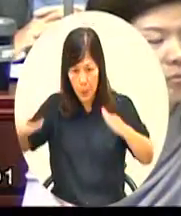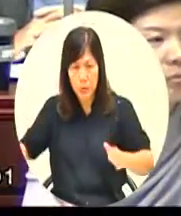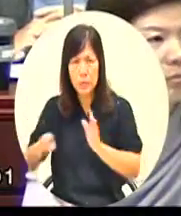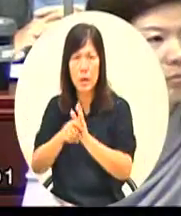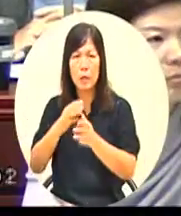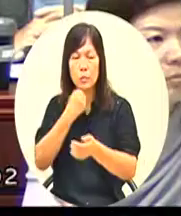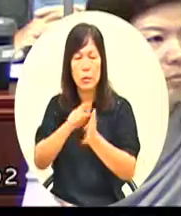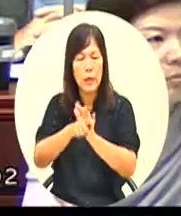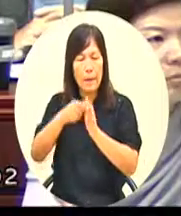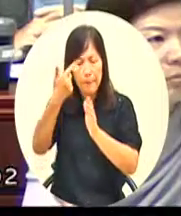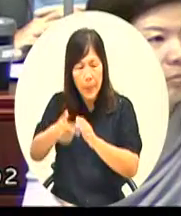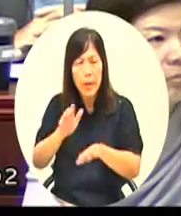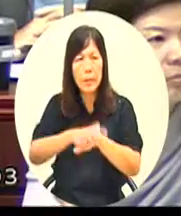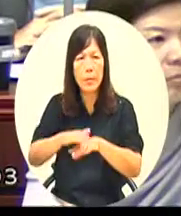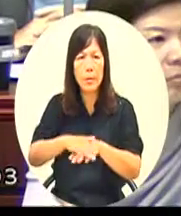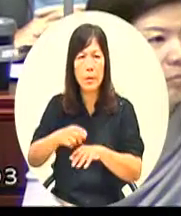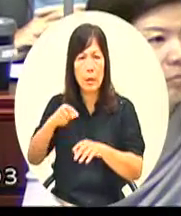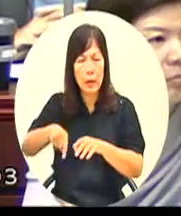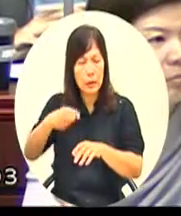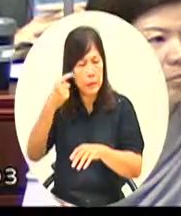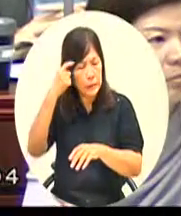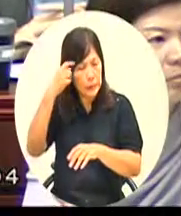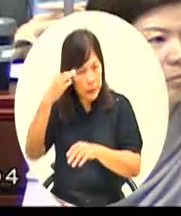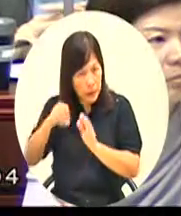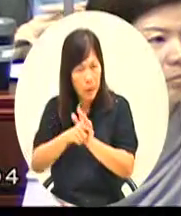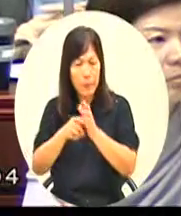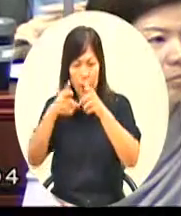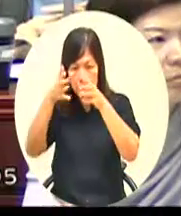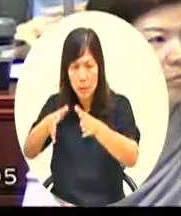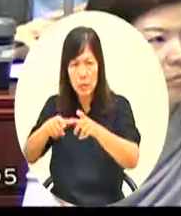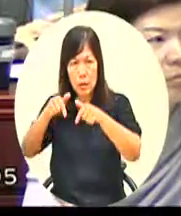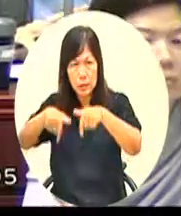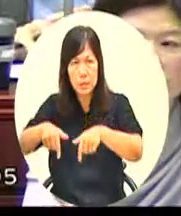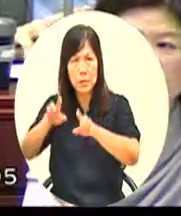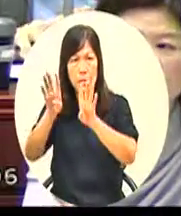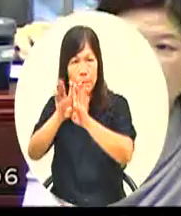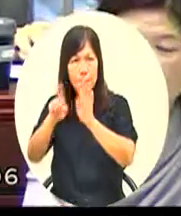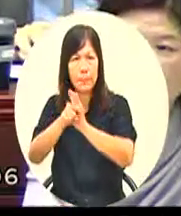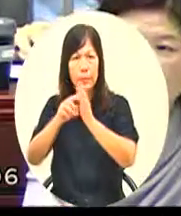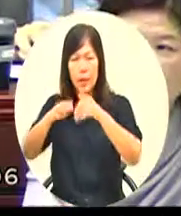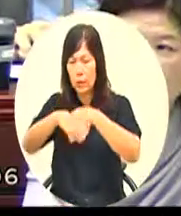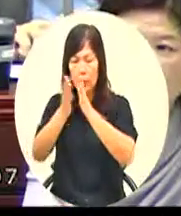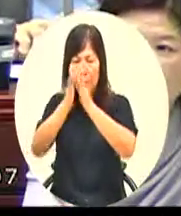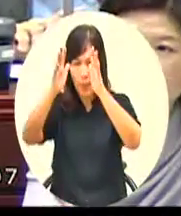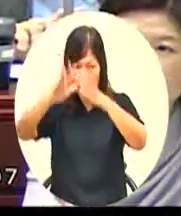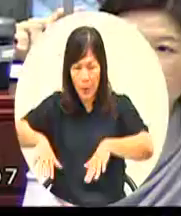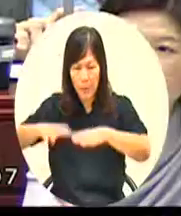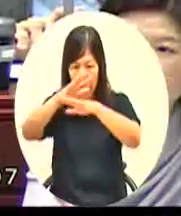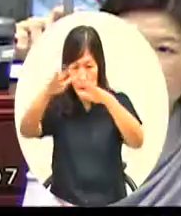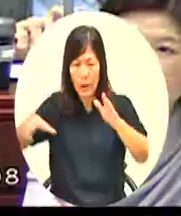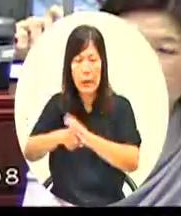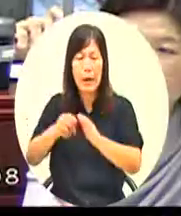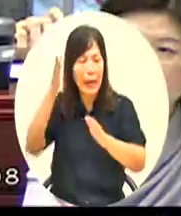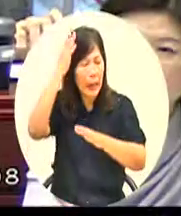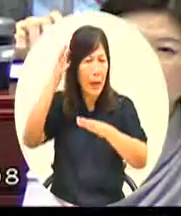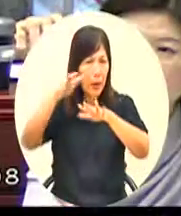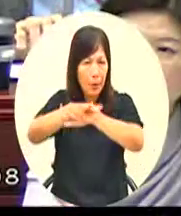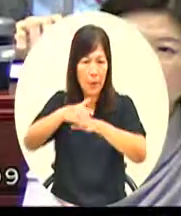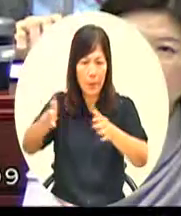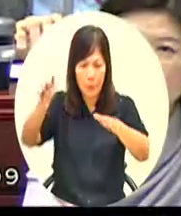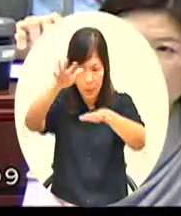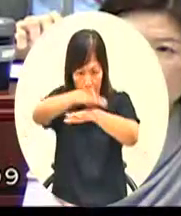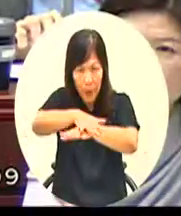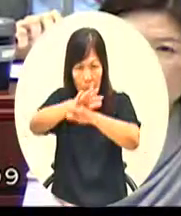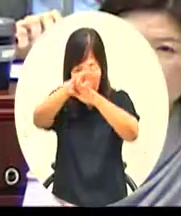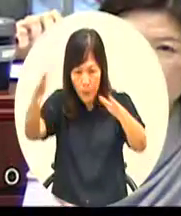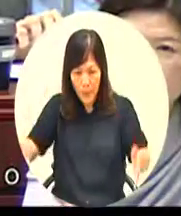上在这两天已经把整个西门的目前摊下来的棚架用黑 网布把它盖住，主要就是